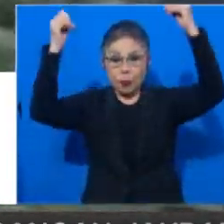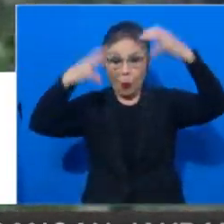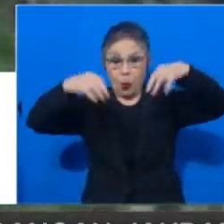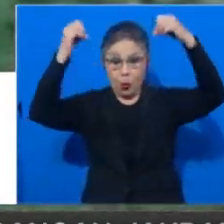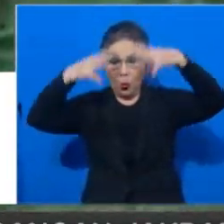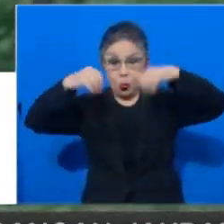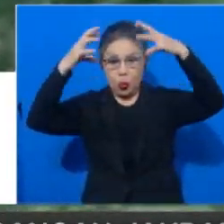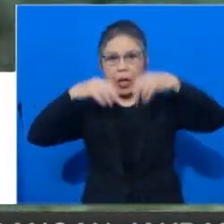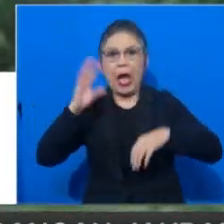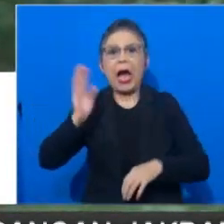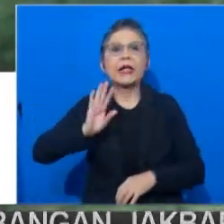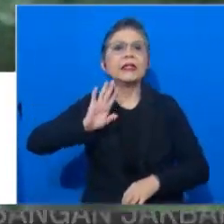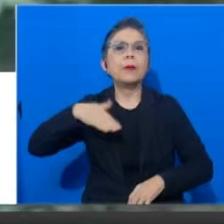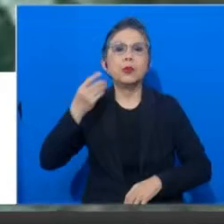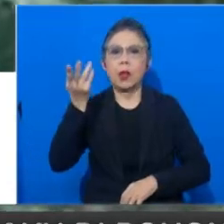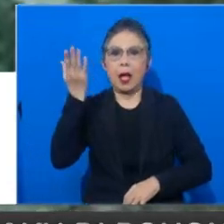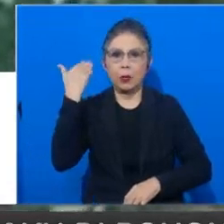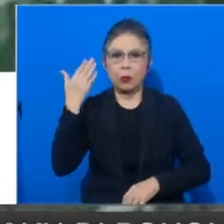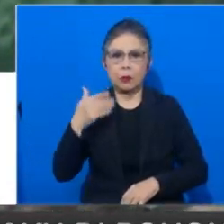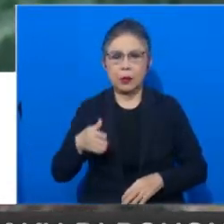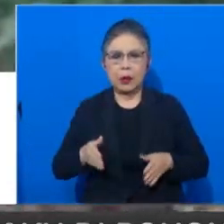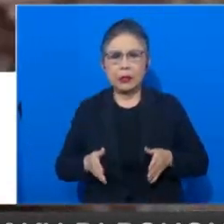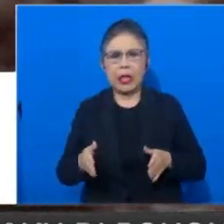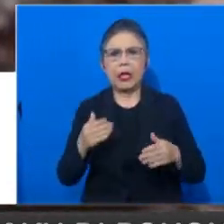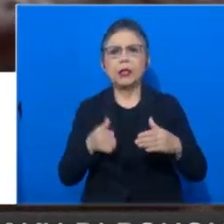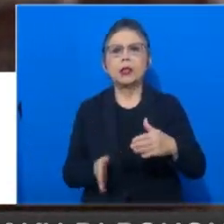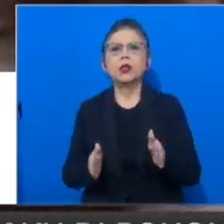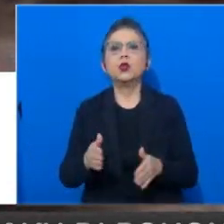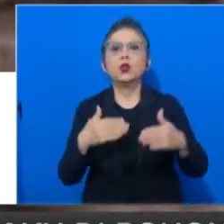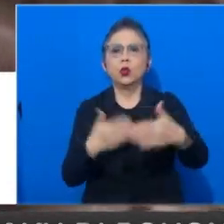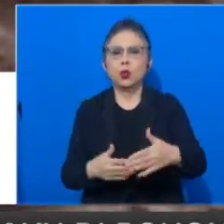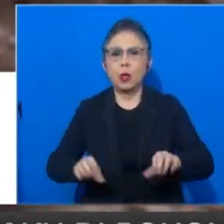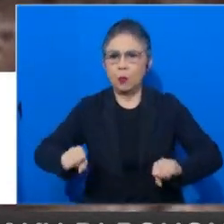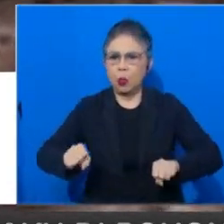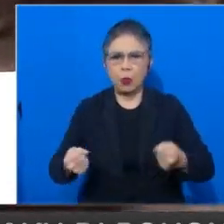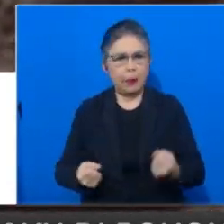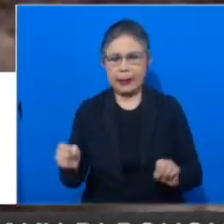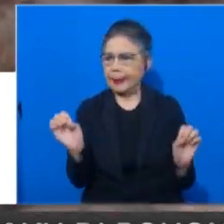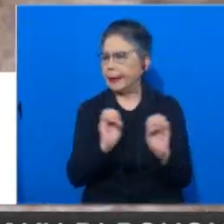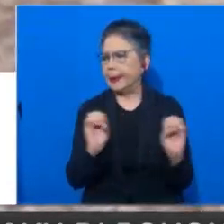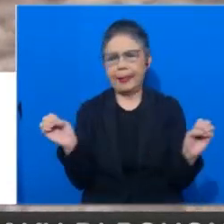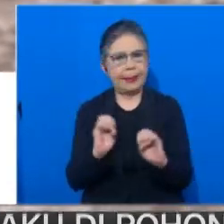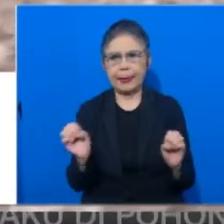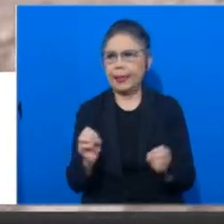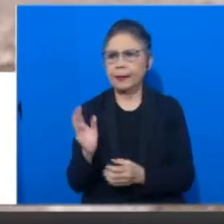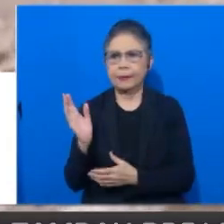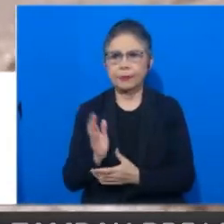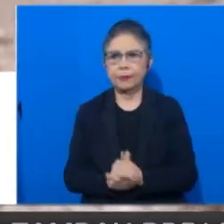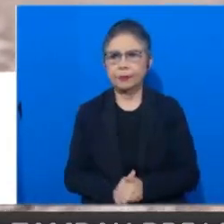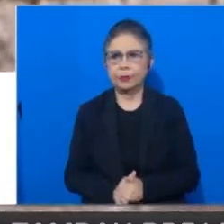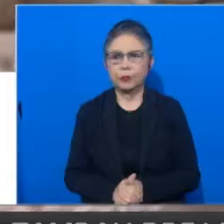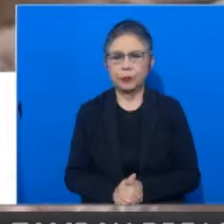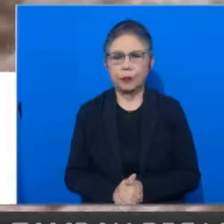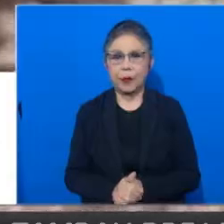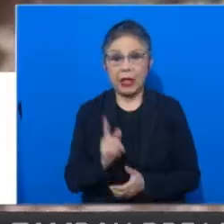Lubuk Nipis Sabtu lalu. Jalan yang tertutup longsoran membuat kendaraan roda 2 dan 4 sulit melintas. Padahal